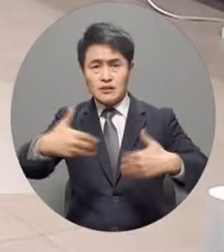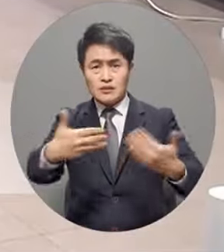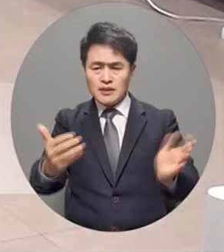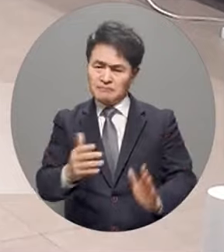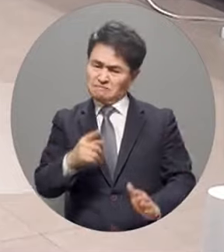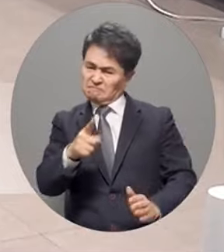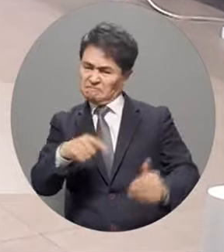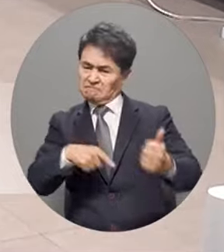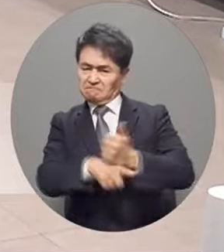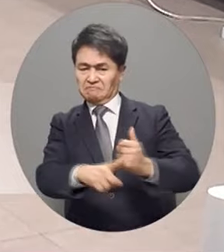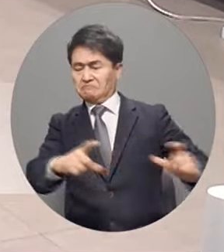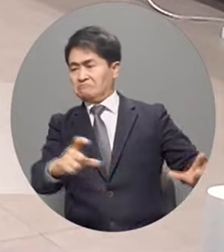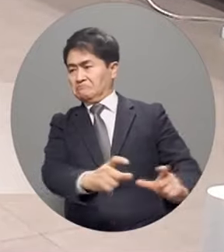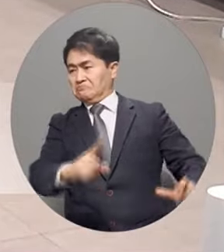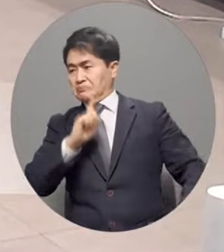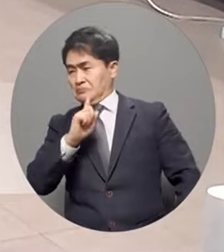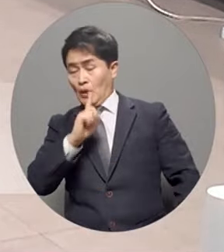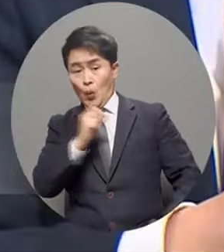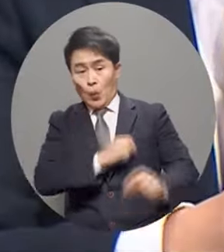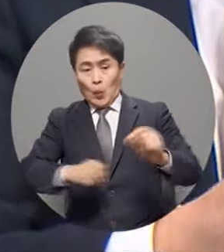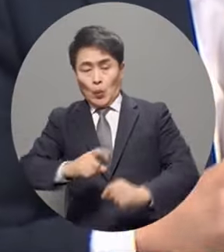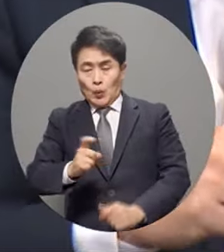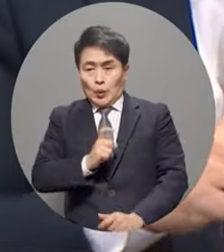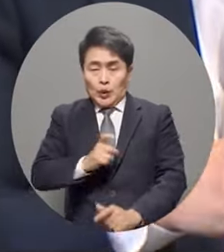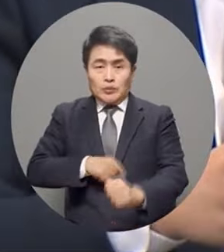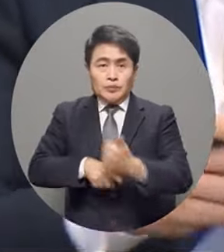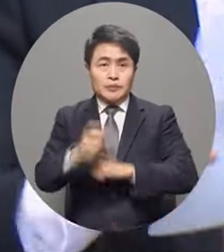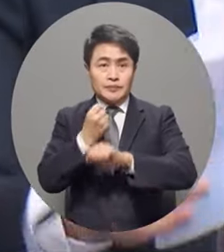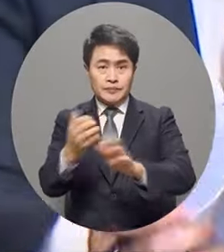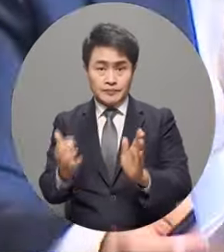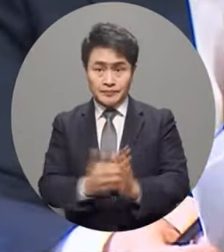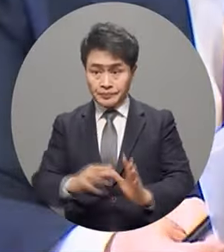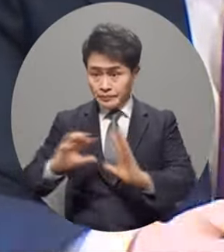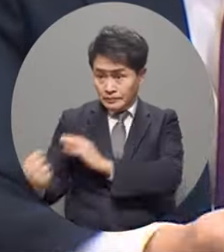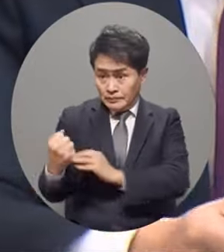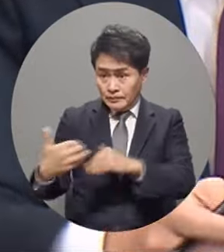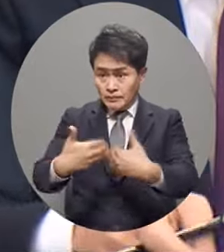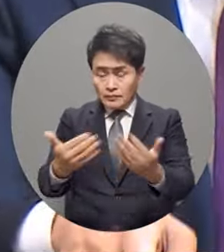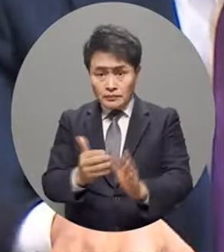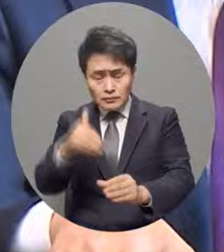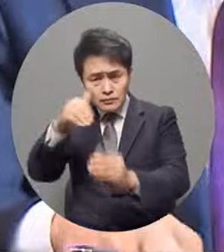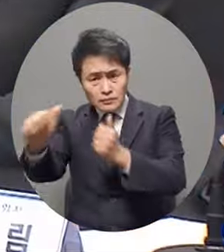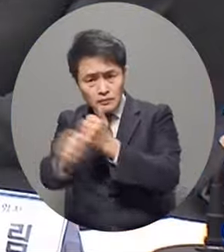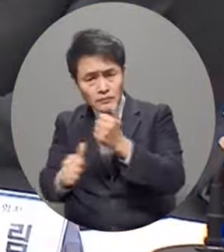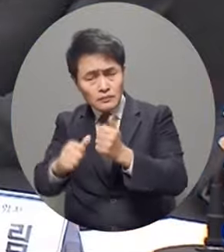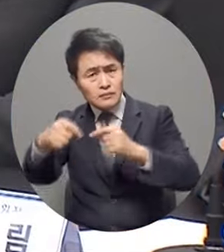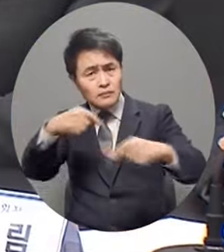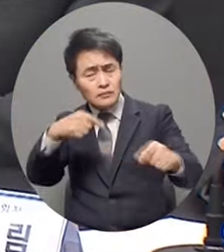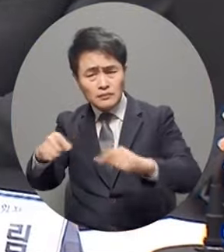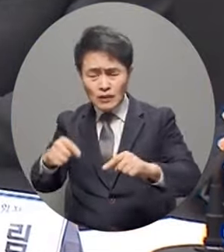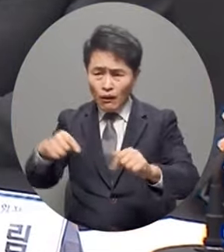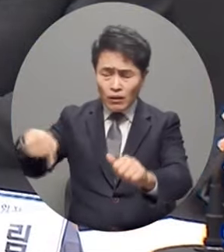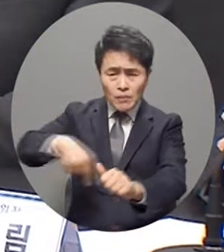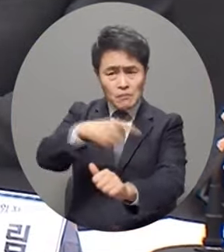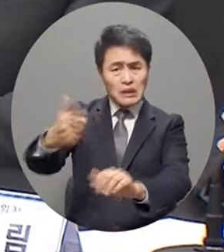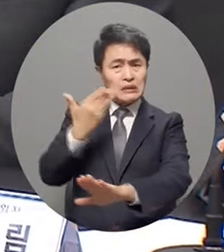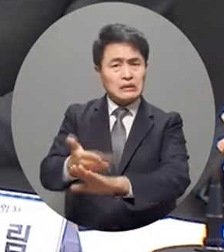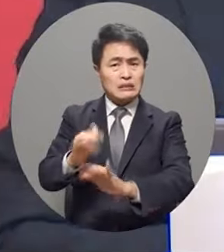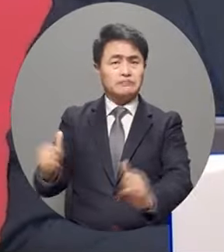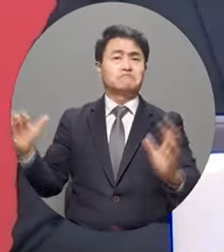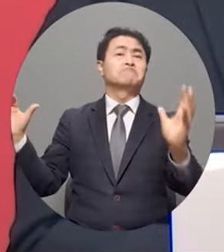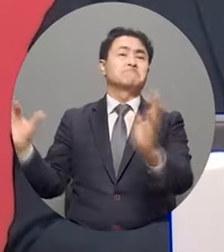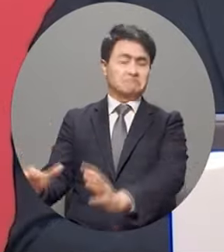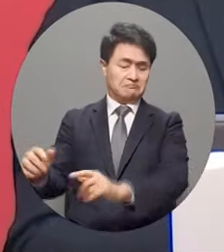의미를 축소하면서도 내심 경계하는 눈치입니다. 국민의힘은 총선을 앞두고 정치적 배경이 다른 분들이 모여